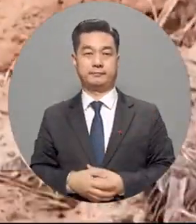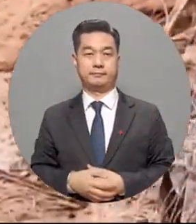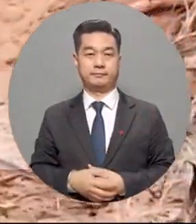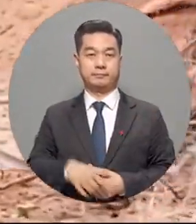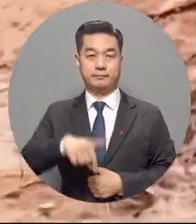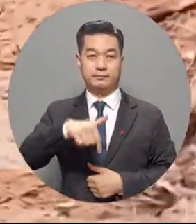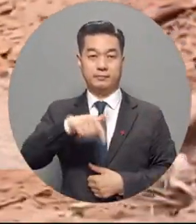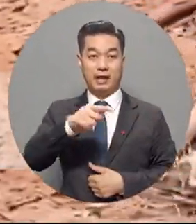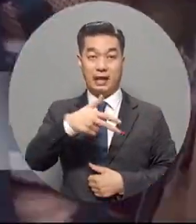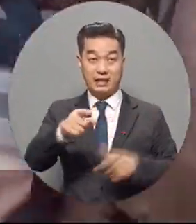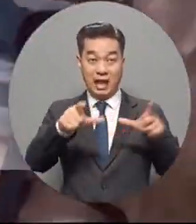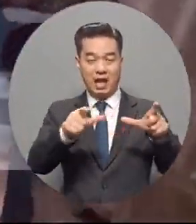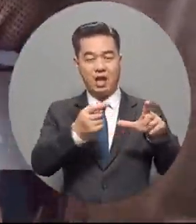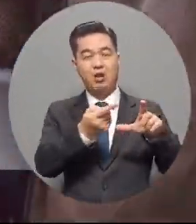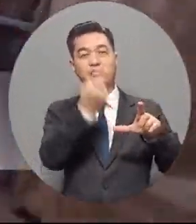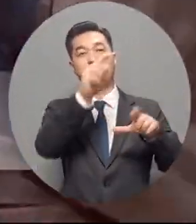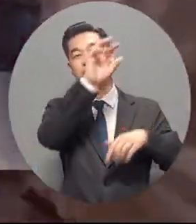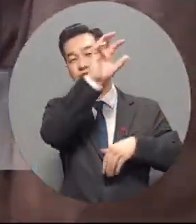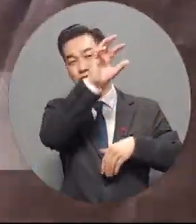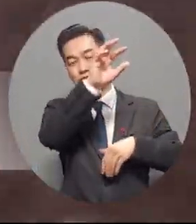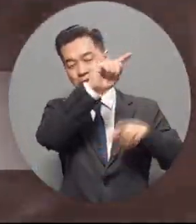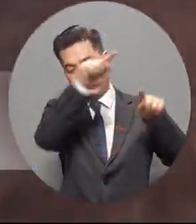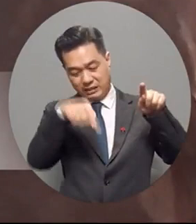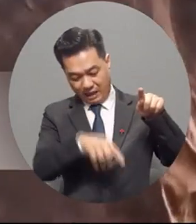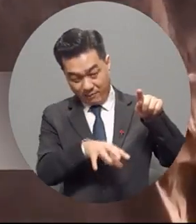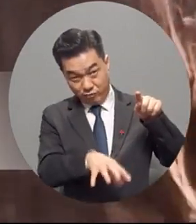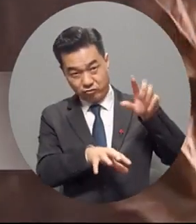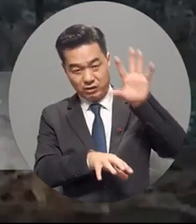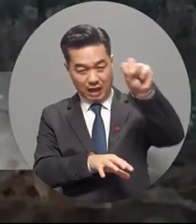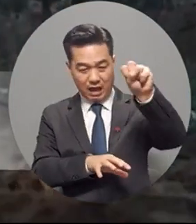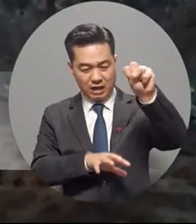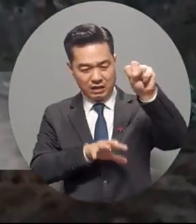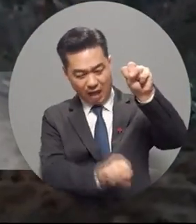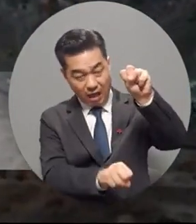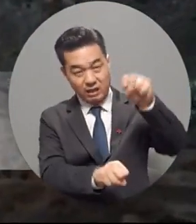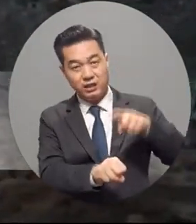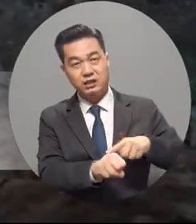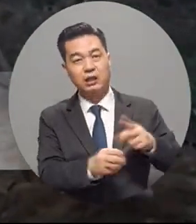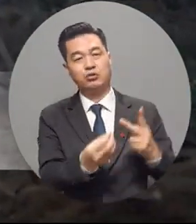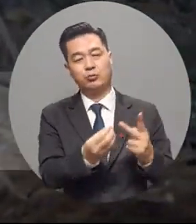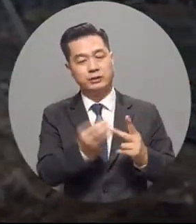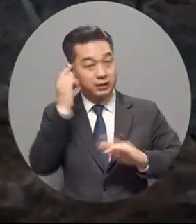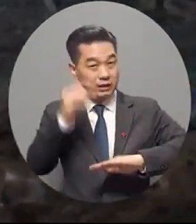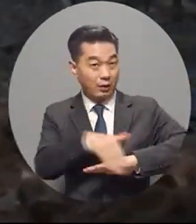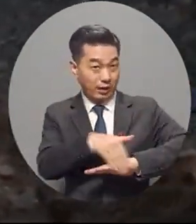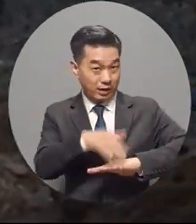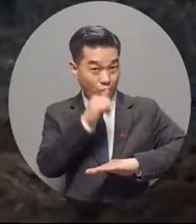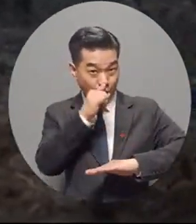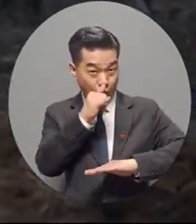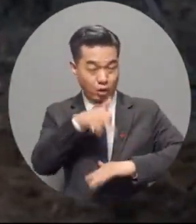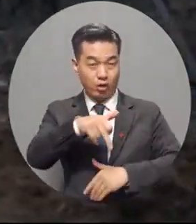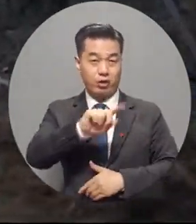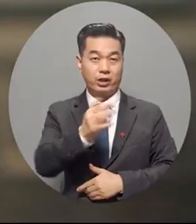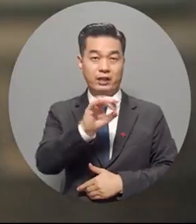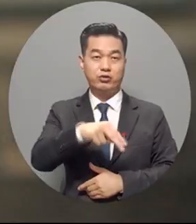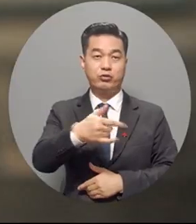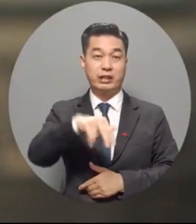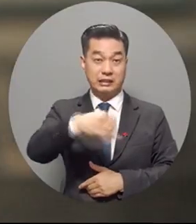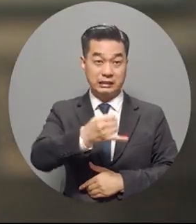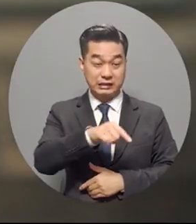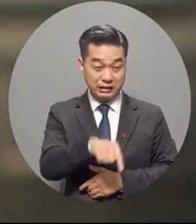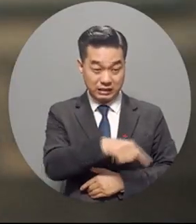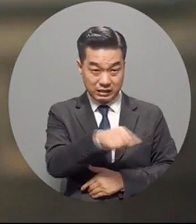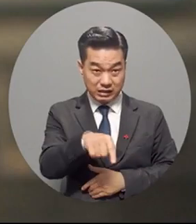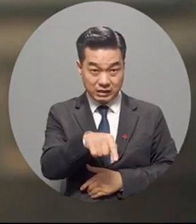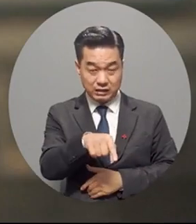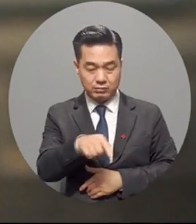북부를 평정한 이스라엘군은 남부 장악을 위한 2단계 작전에 돌입했습니다. 칸 유니스 외곽을 포위하고 전차를